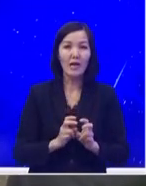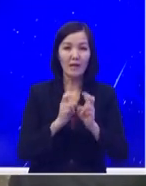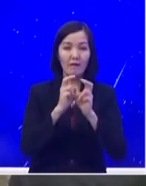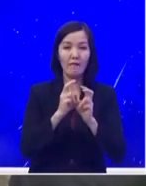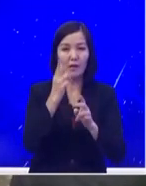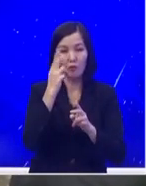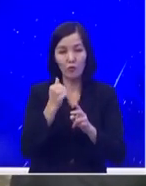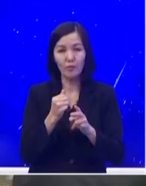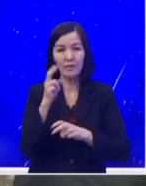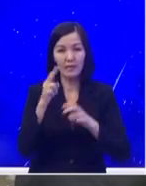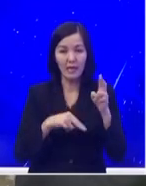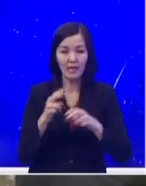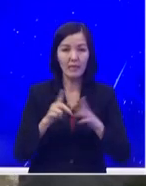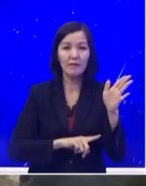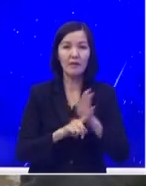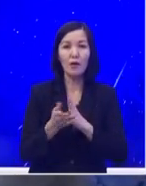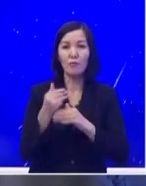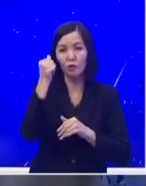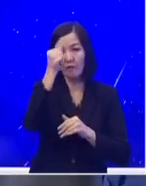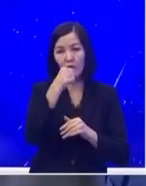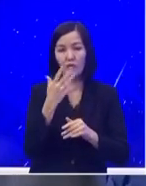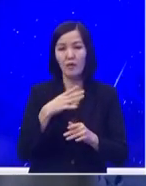удобства. Строительство начали в ноябре прошлого года.